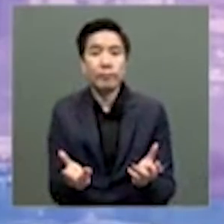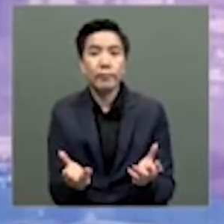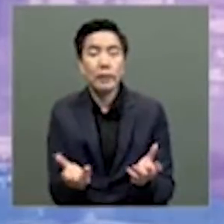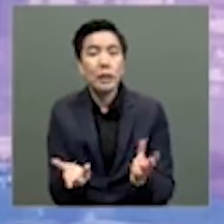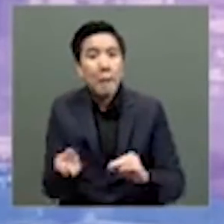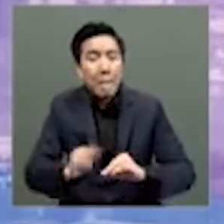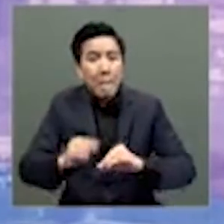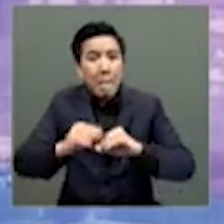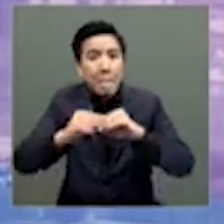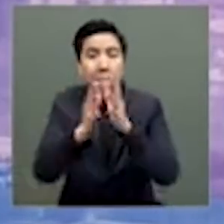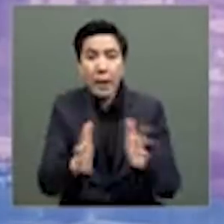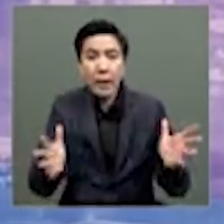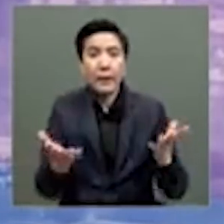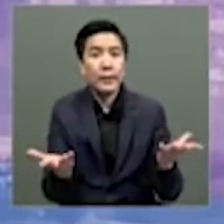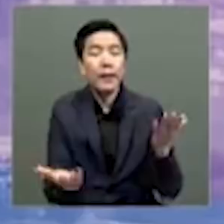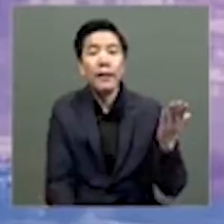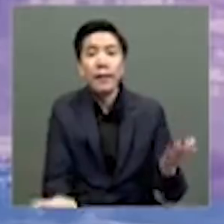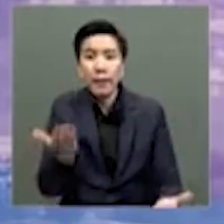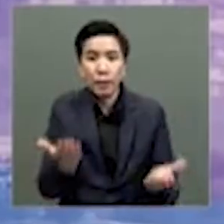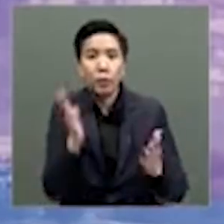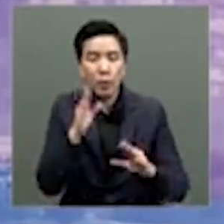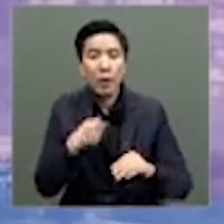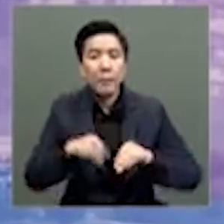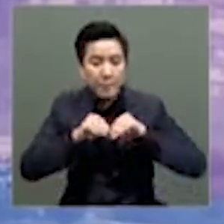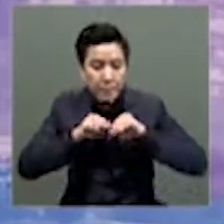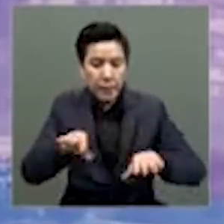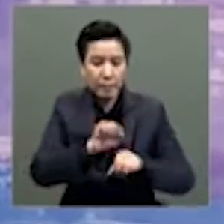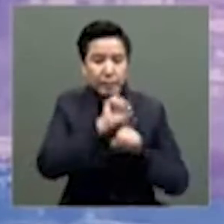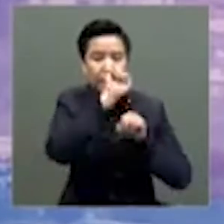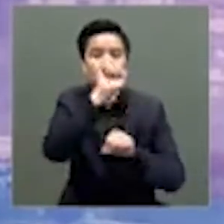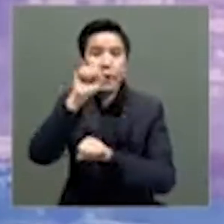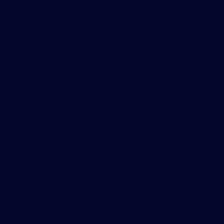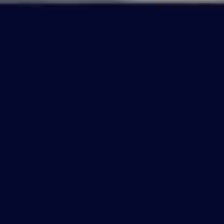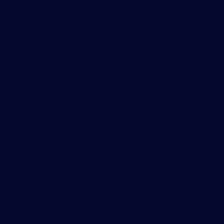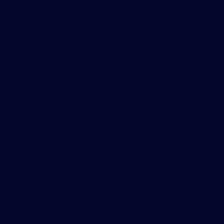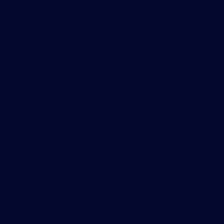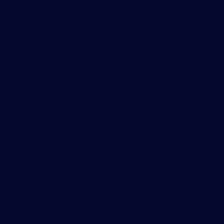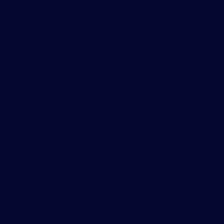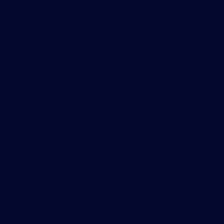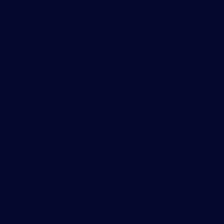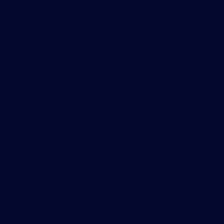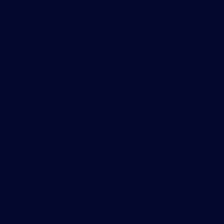หรือมากกว่านั้นก็จะได้ทยอยประกาศโดยแจ้งให้ทราบล่วงหน้า